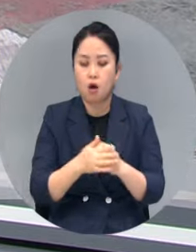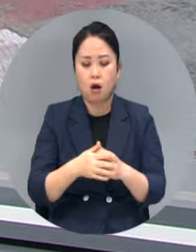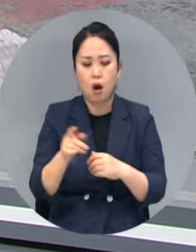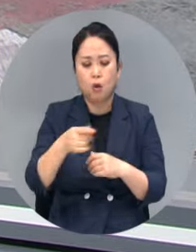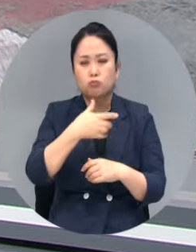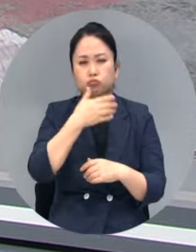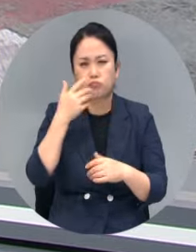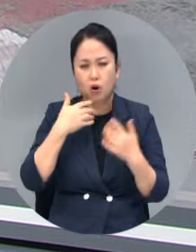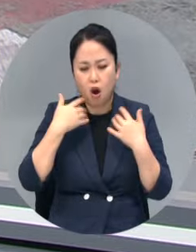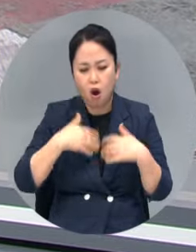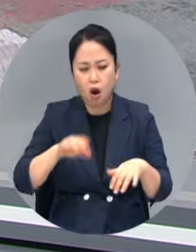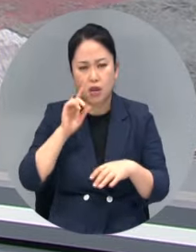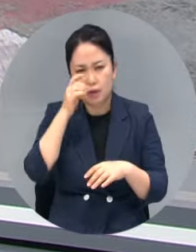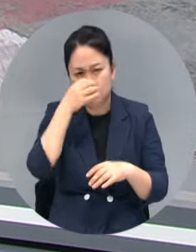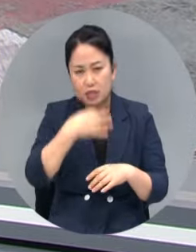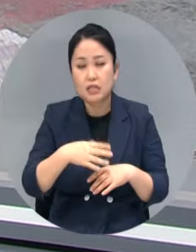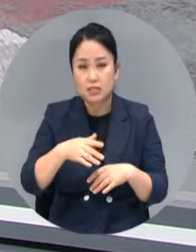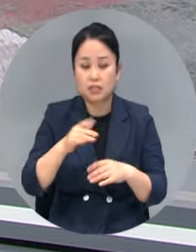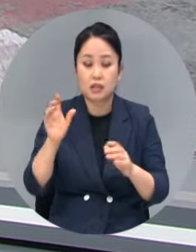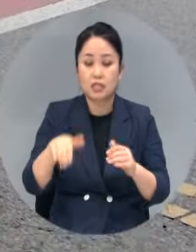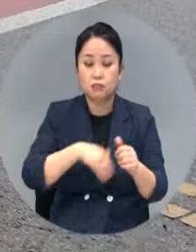송광모 기자의 보도입니다